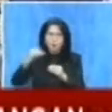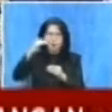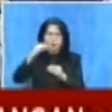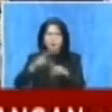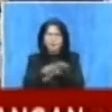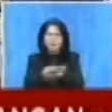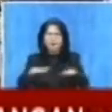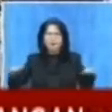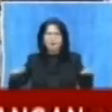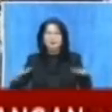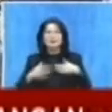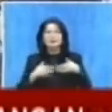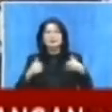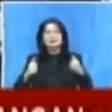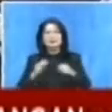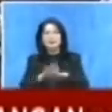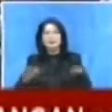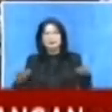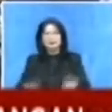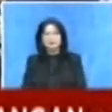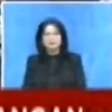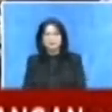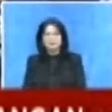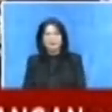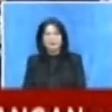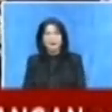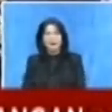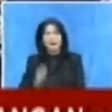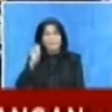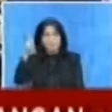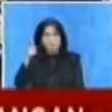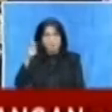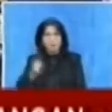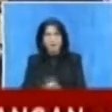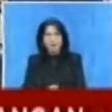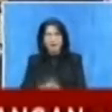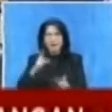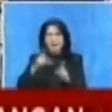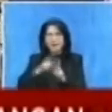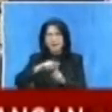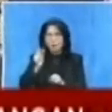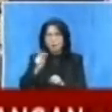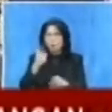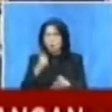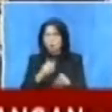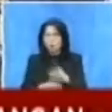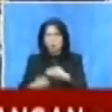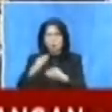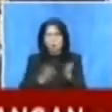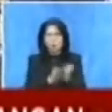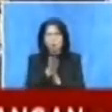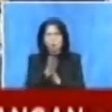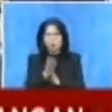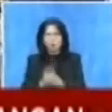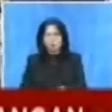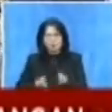pemerataan kesejahteraan, melanjutkan kebijakan penggunaan DTU untuk peningkatan kualitas infrastruktur